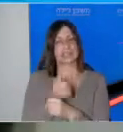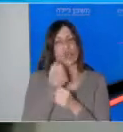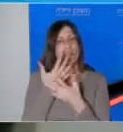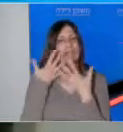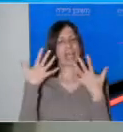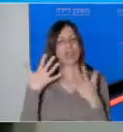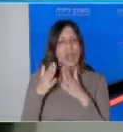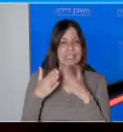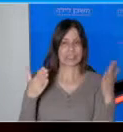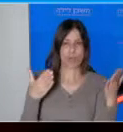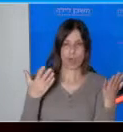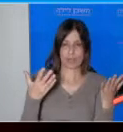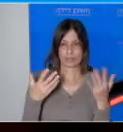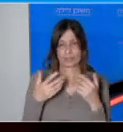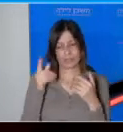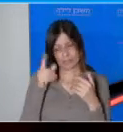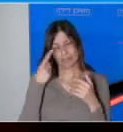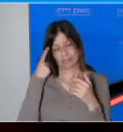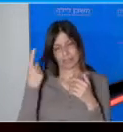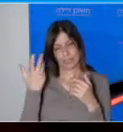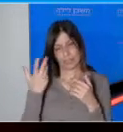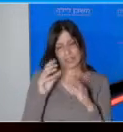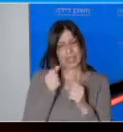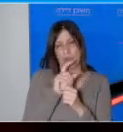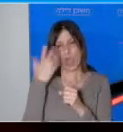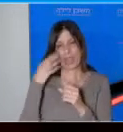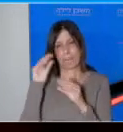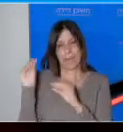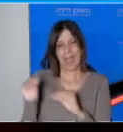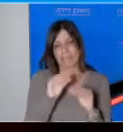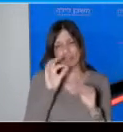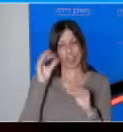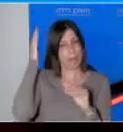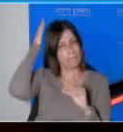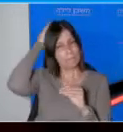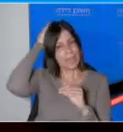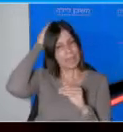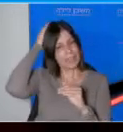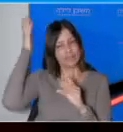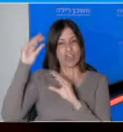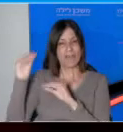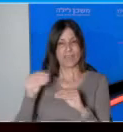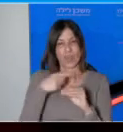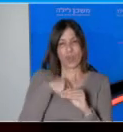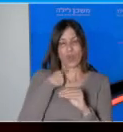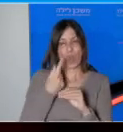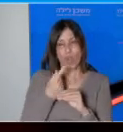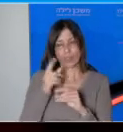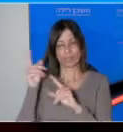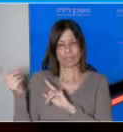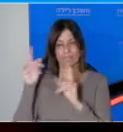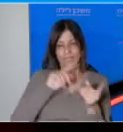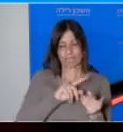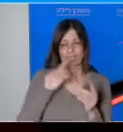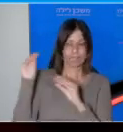האחרונות, גם צריך לבוא לתת את הדעת על הדבר הזה. אם לא היה מעבר של נפתלי בנט שהעביר קולות מצד אחד לצד השני, אז